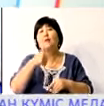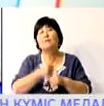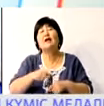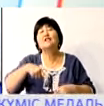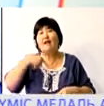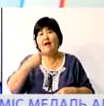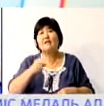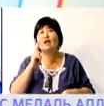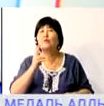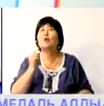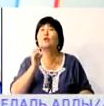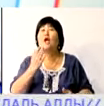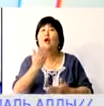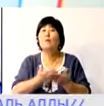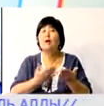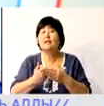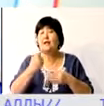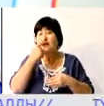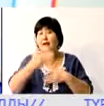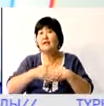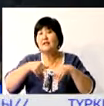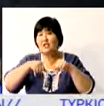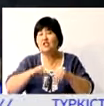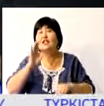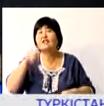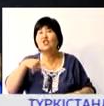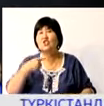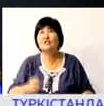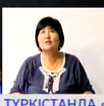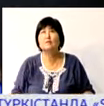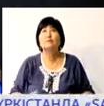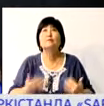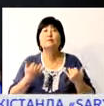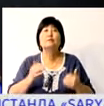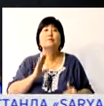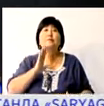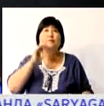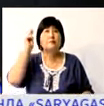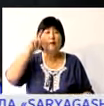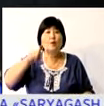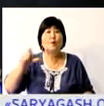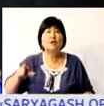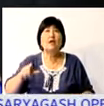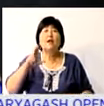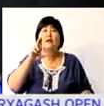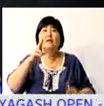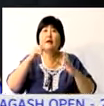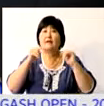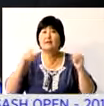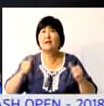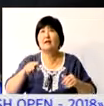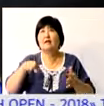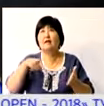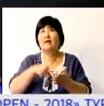айтылды. Қырымбек Көшербаев мәселенің жақын арада шешілетін жеткізді. Бүгінгі таңда енді жалпы оқушылар сарайы қаланың бір үлкен белгісі